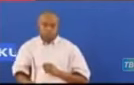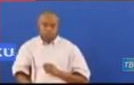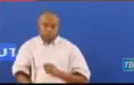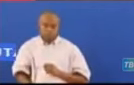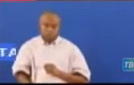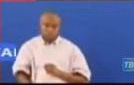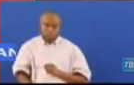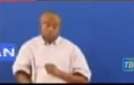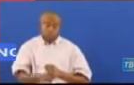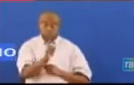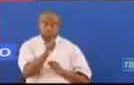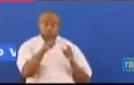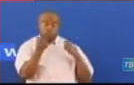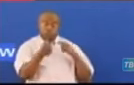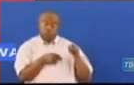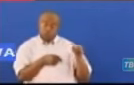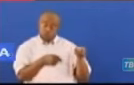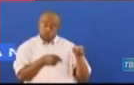Gwajima